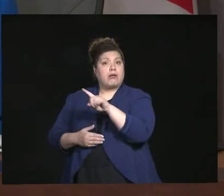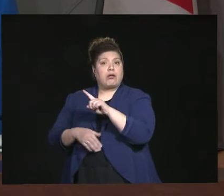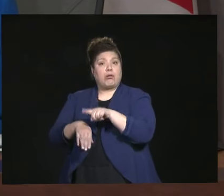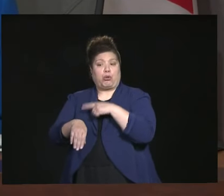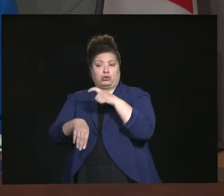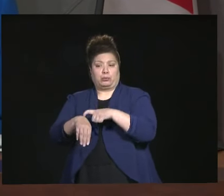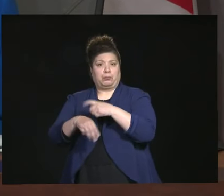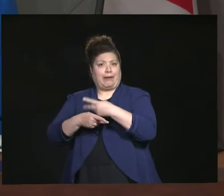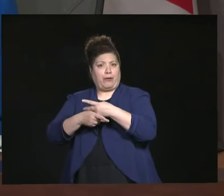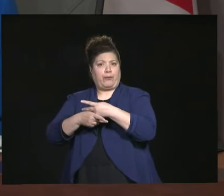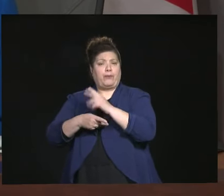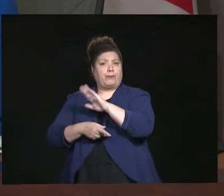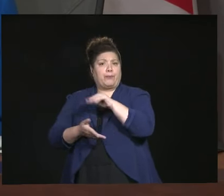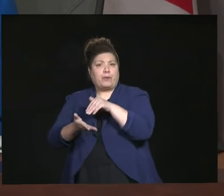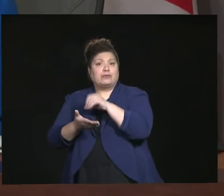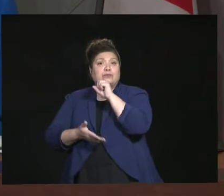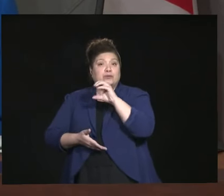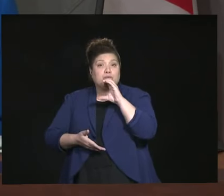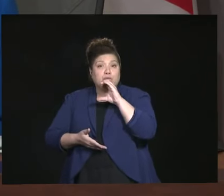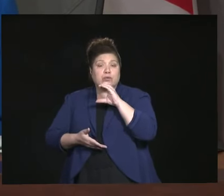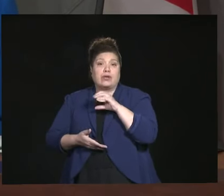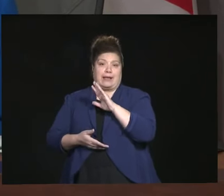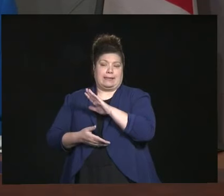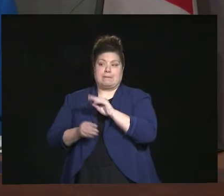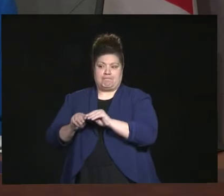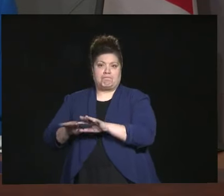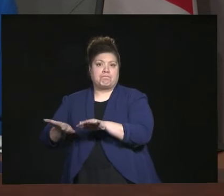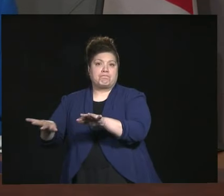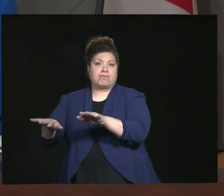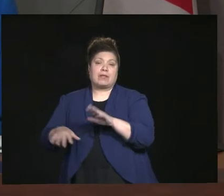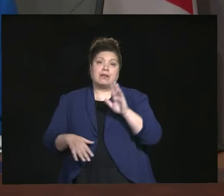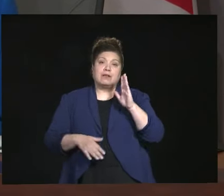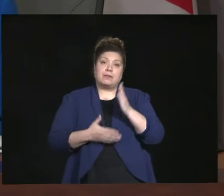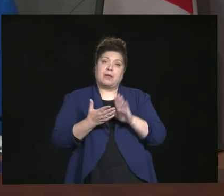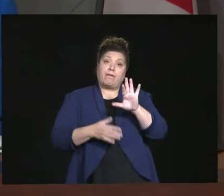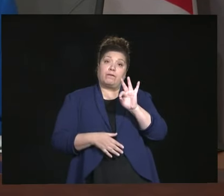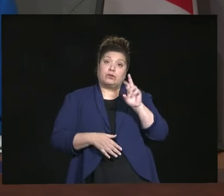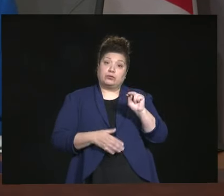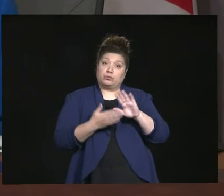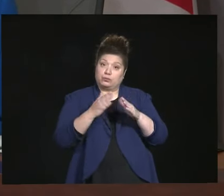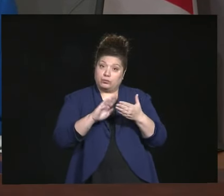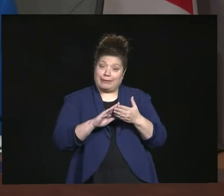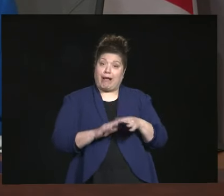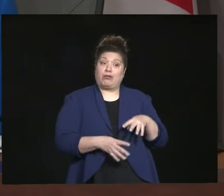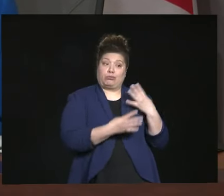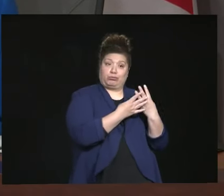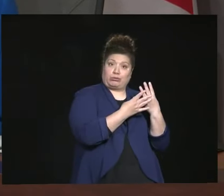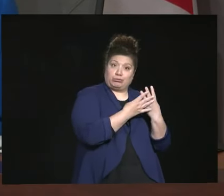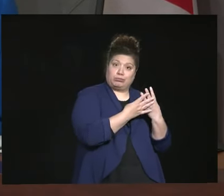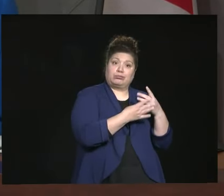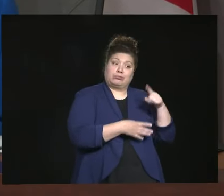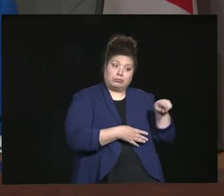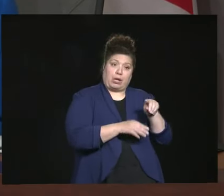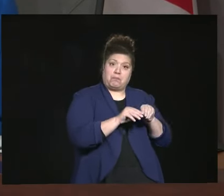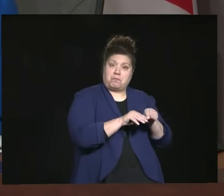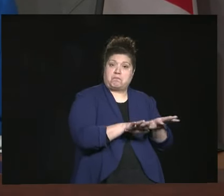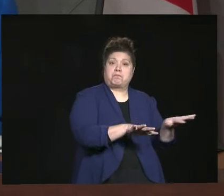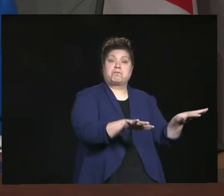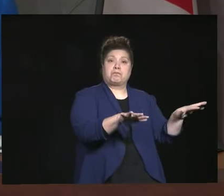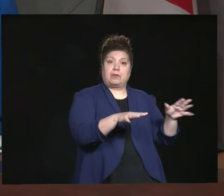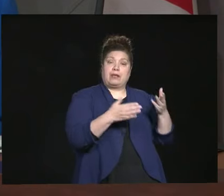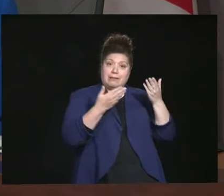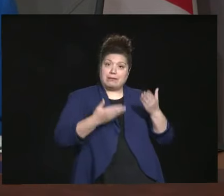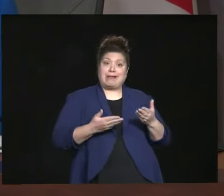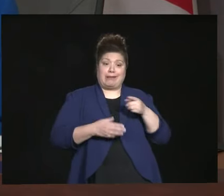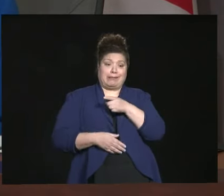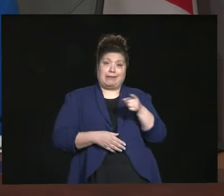établissements correctionnels. Il s'agit de situations fort préoccupantes parce que ces éclosions accélèrent